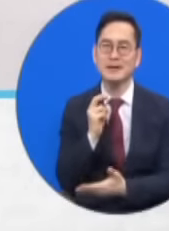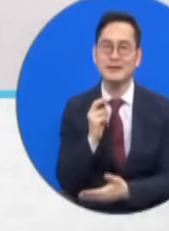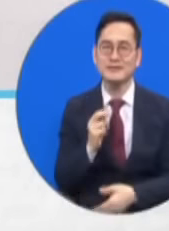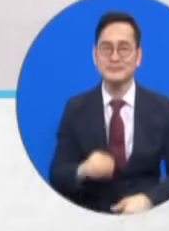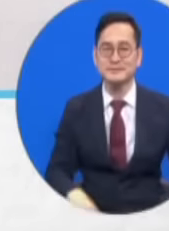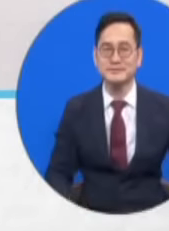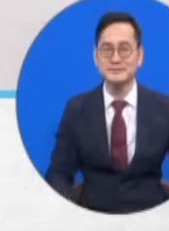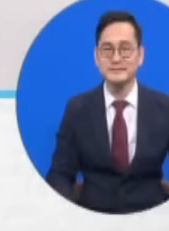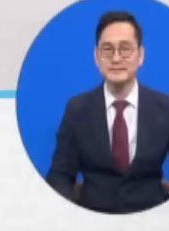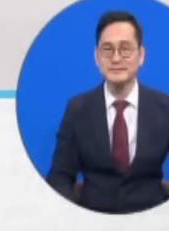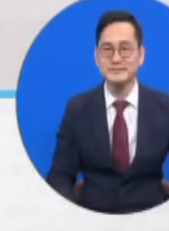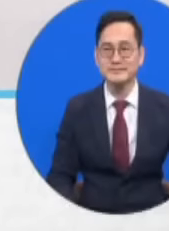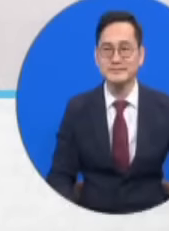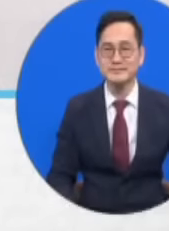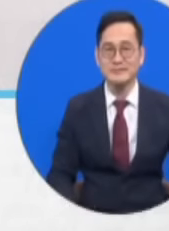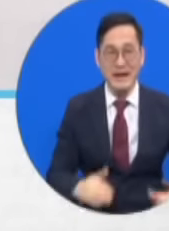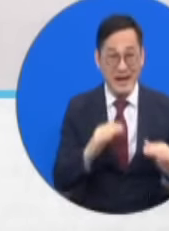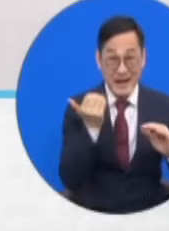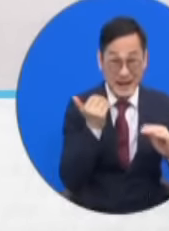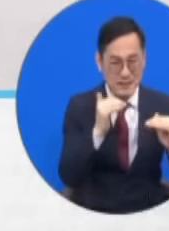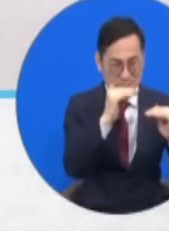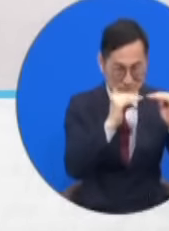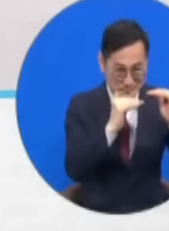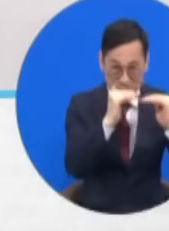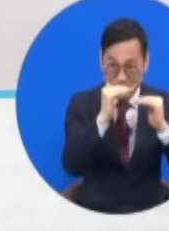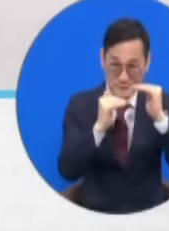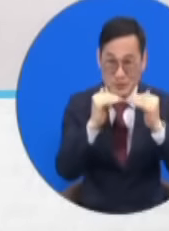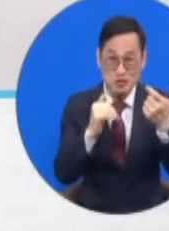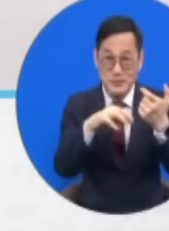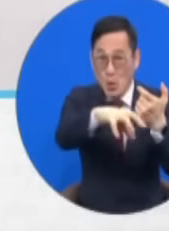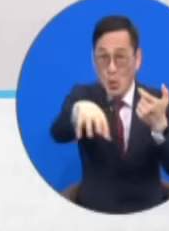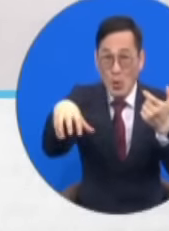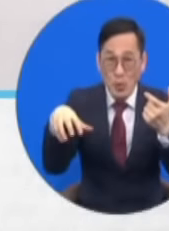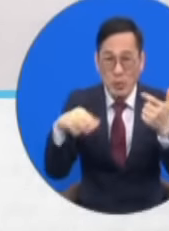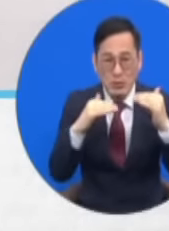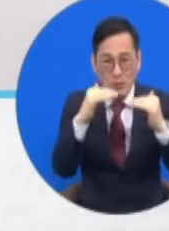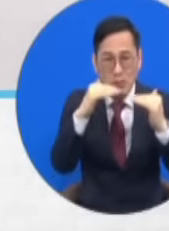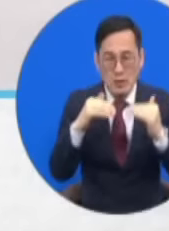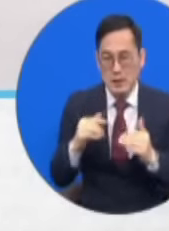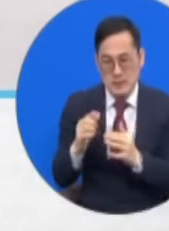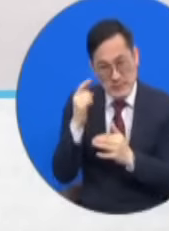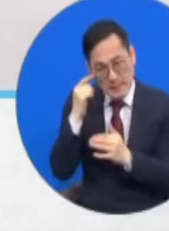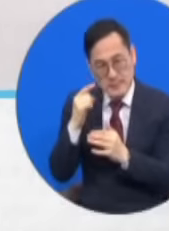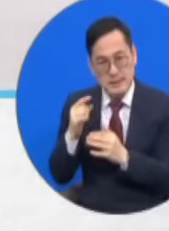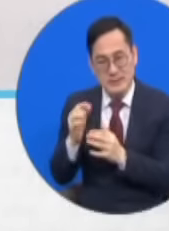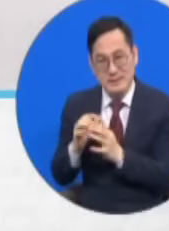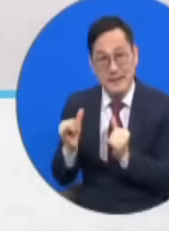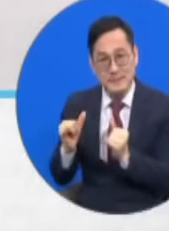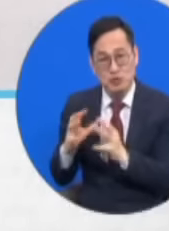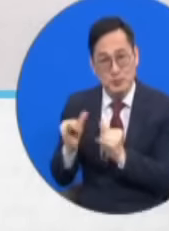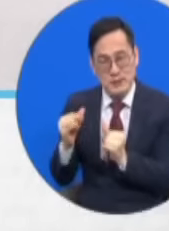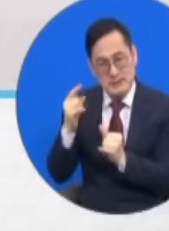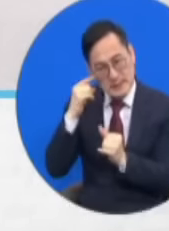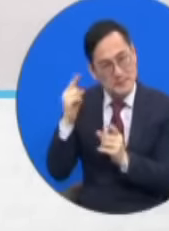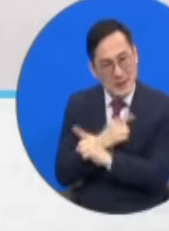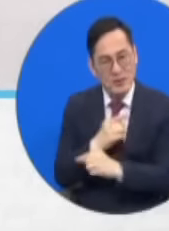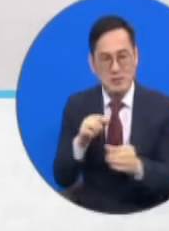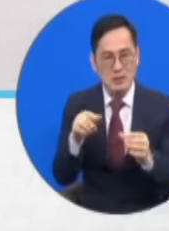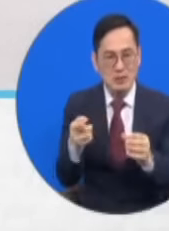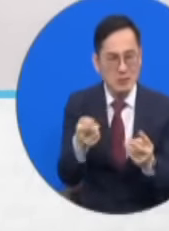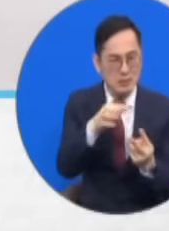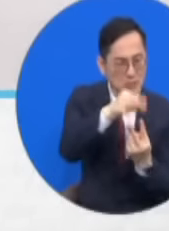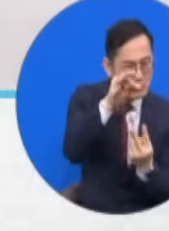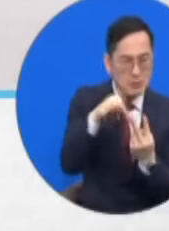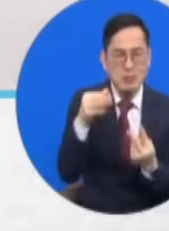뭐 60곳 그런 얘기했잖아요. 그래서 한 시도 마음을 놓을 수 없어요. 그러니까 최선을 다한다고 볼 수 있고 오늘